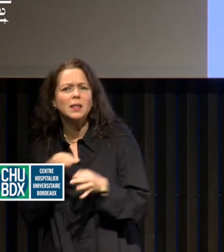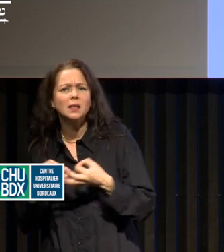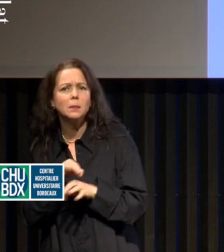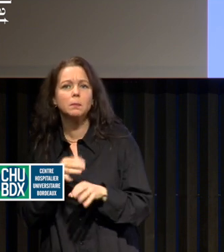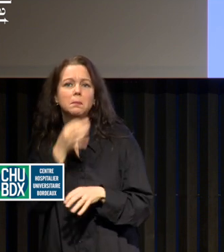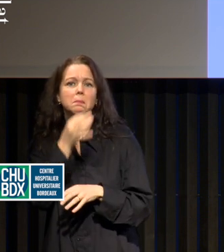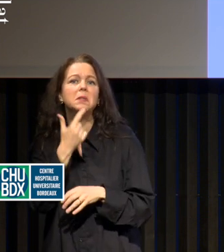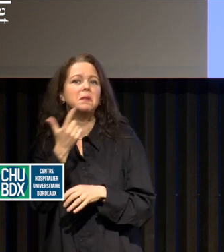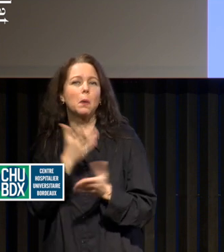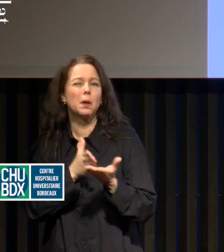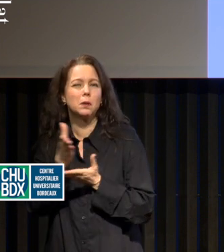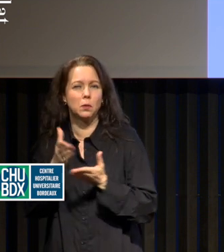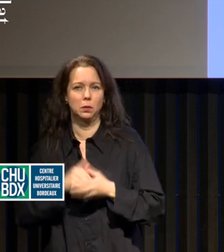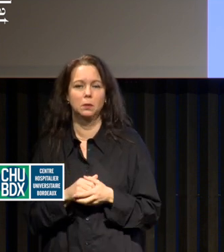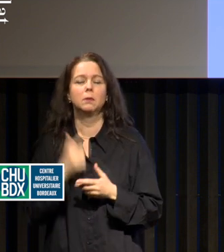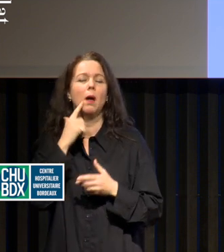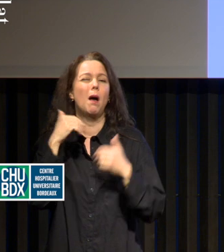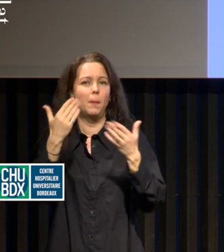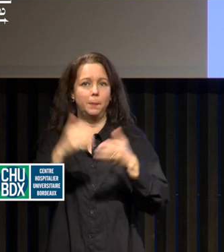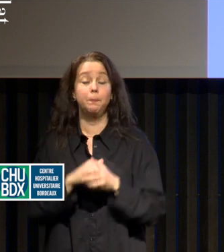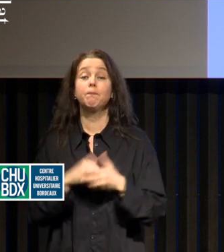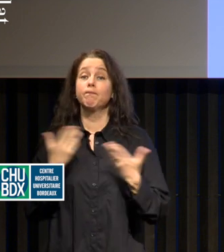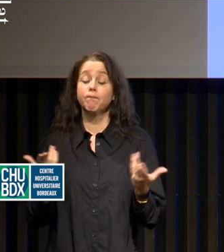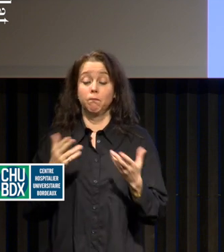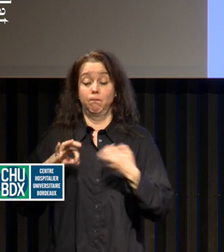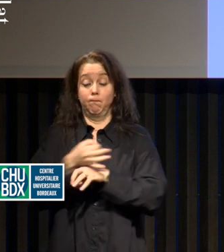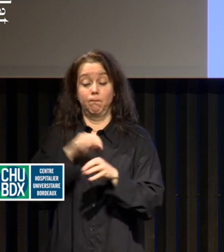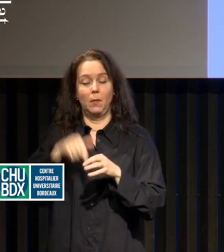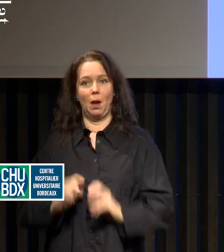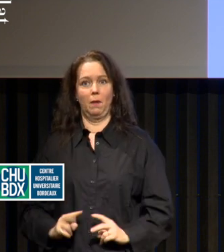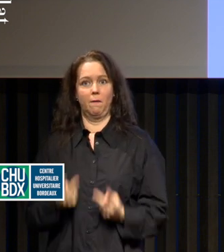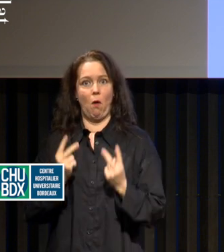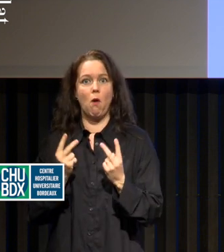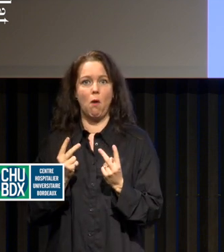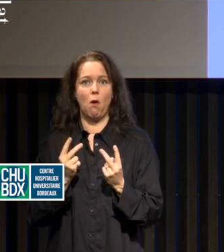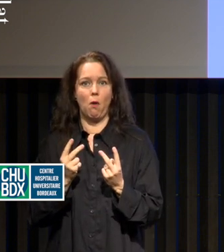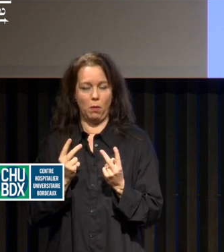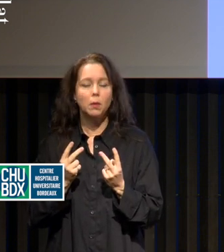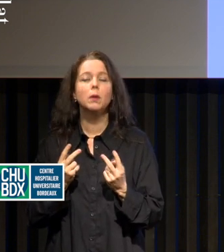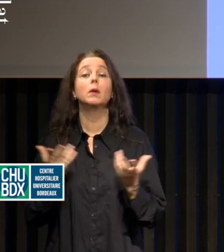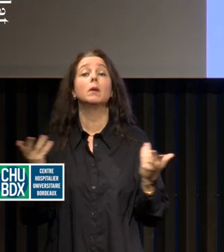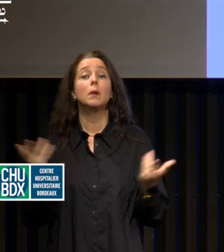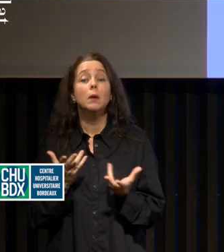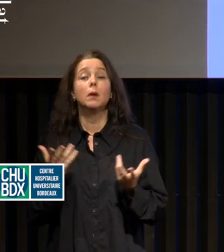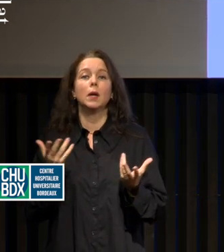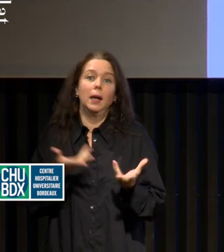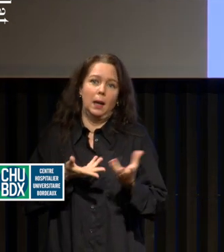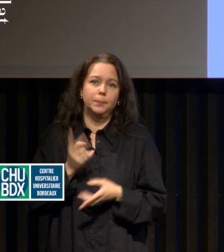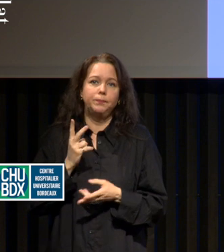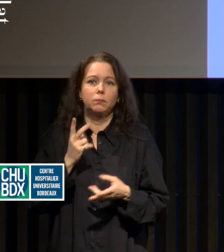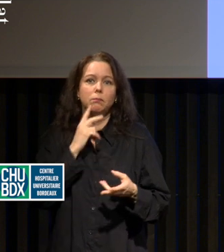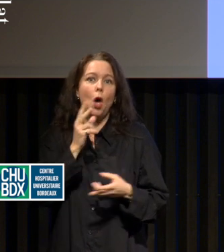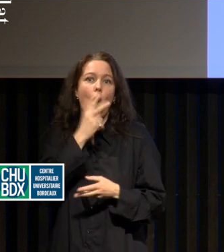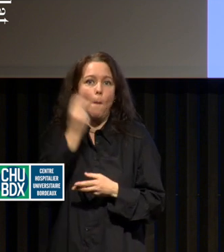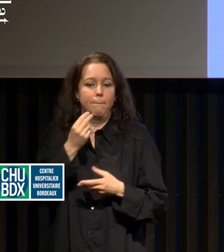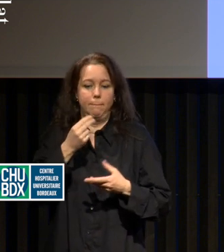un petit peu tout ce que cela comporte, qui sont vivants et qui sont hébergés par, en l'occurrence, un homme, mais